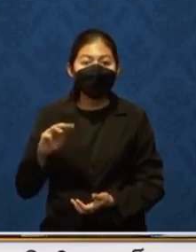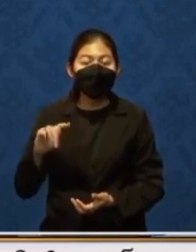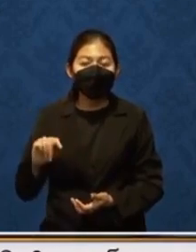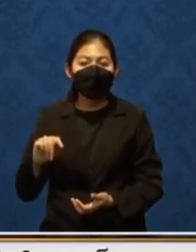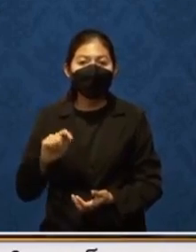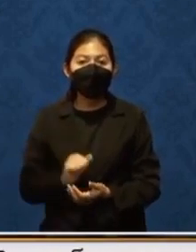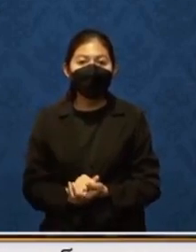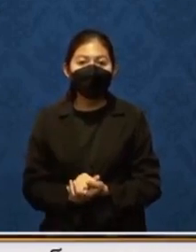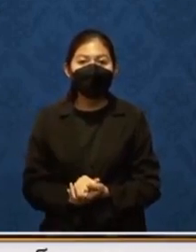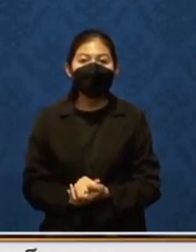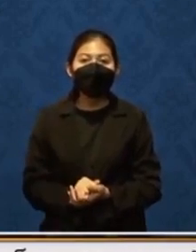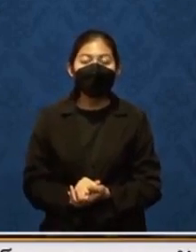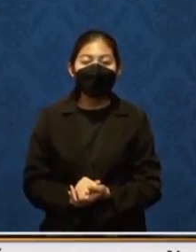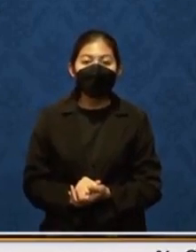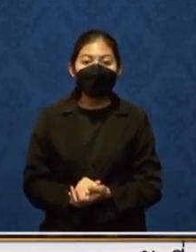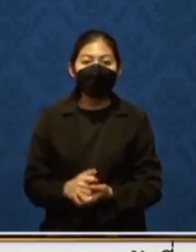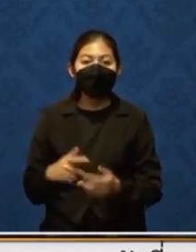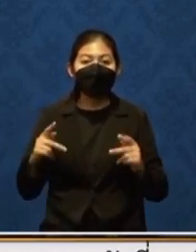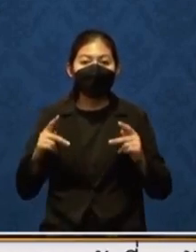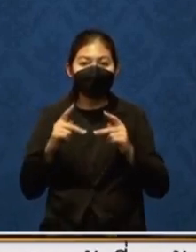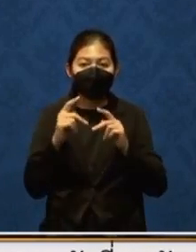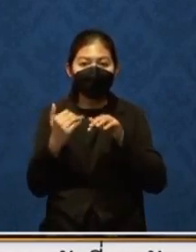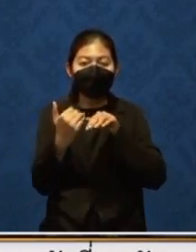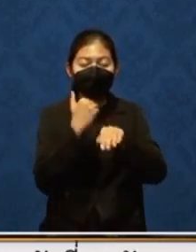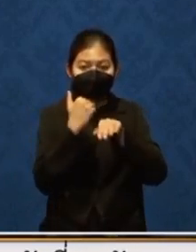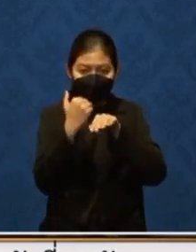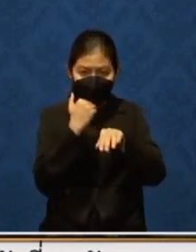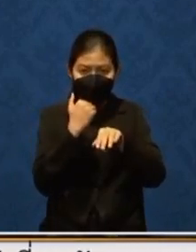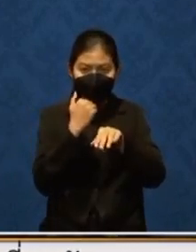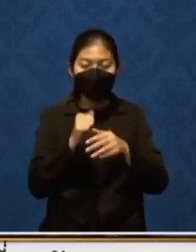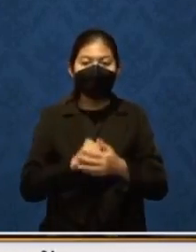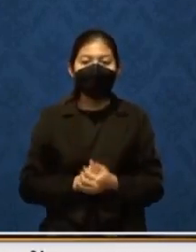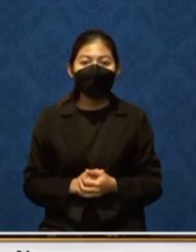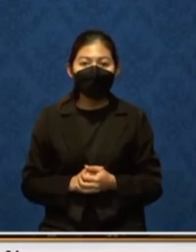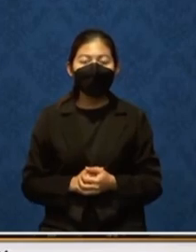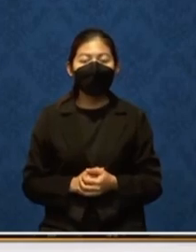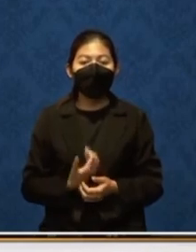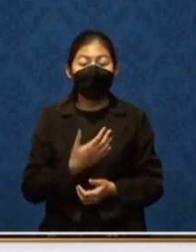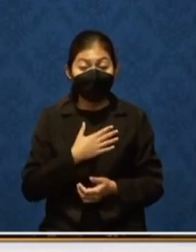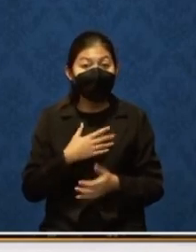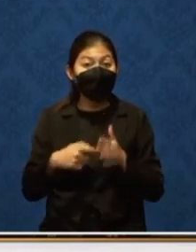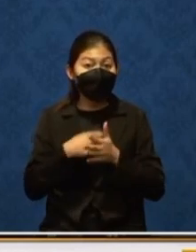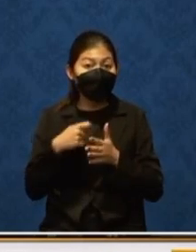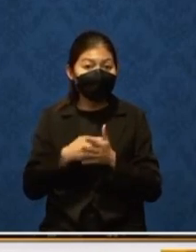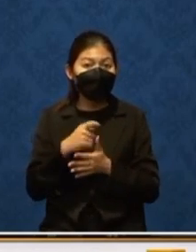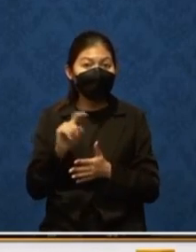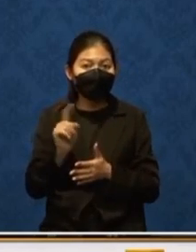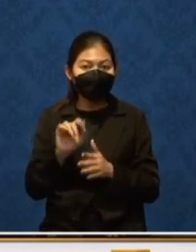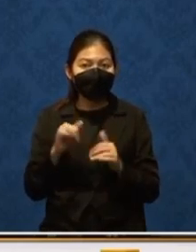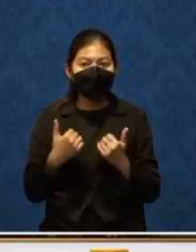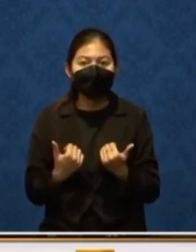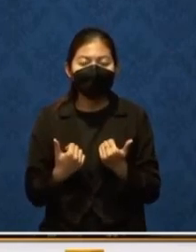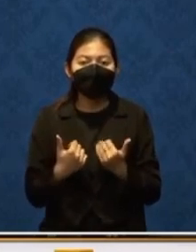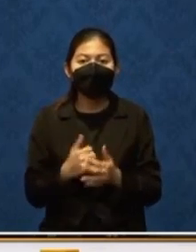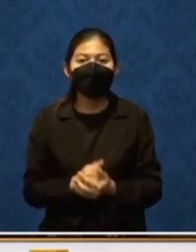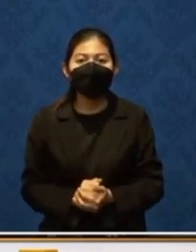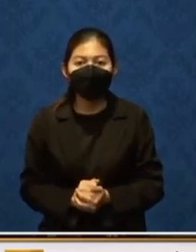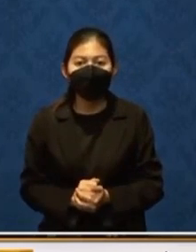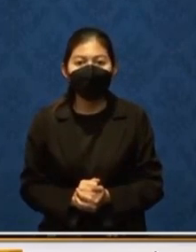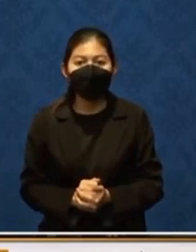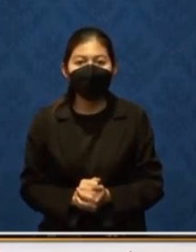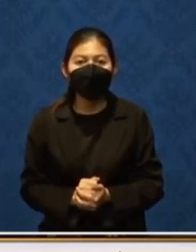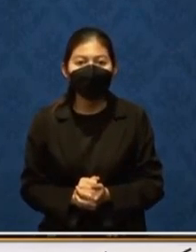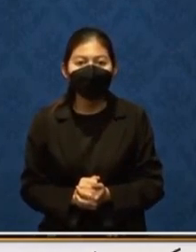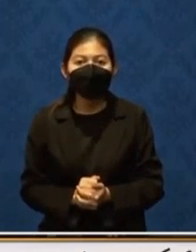ษยามที่ชอบรัฐมนตรีว่าการกระส่วงคำนาคมดทผมจะให้เหุผลในวันนี้โดยสรุปนะครับ